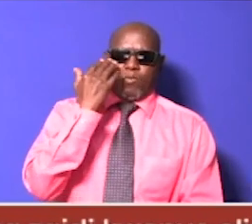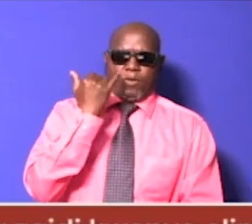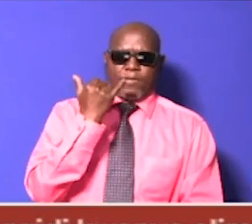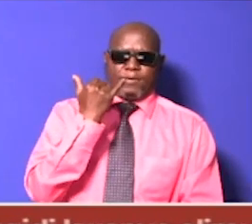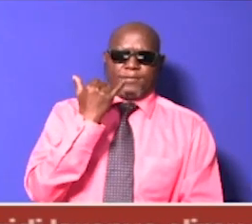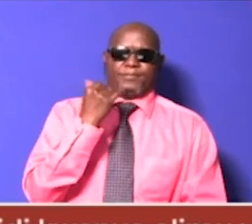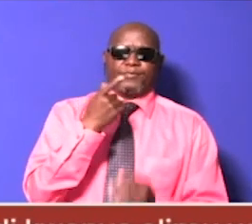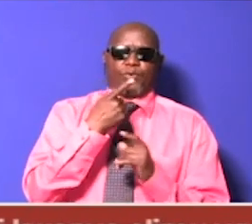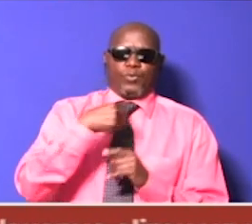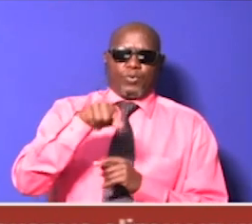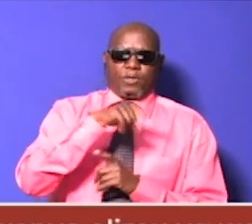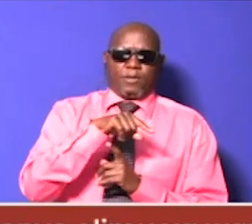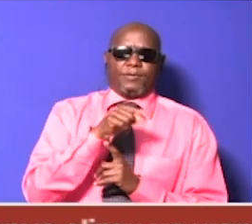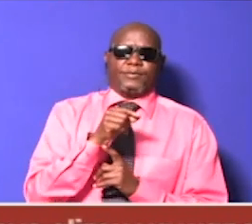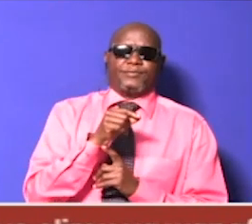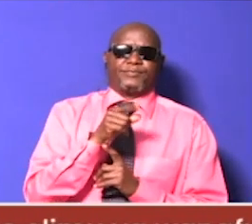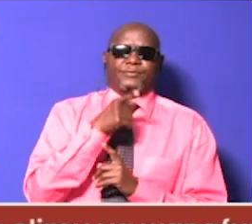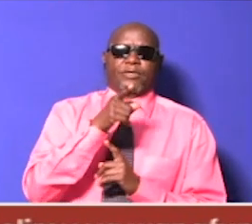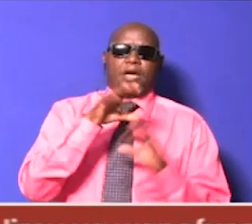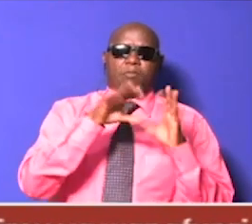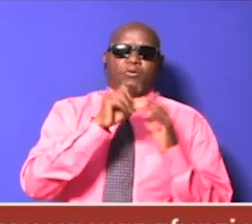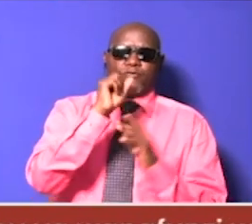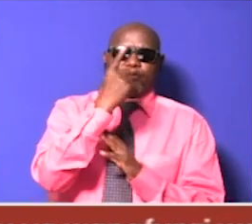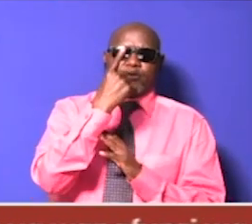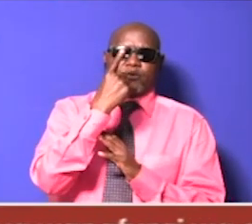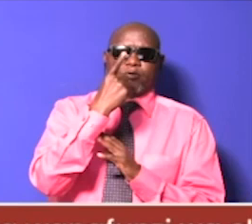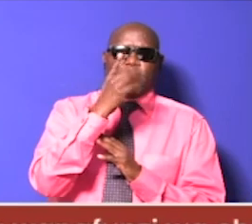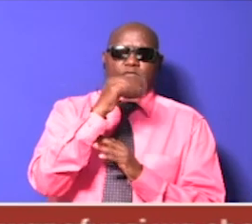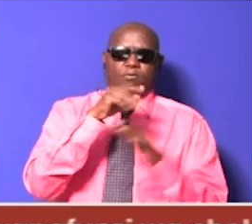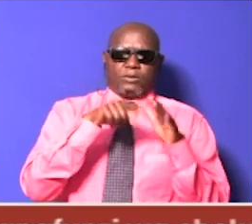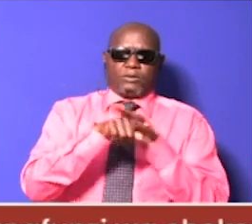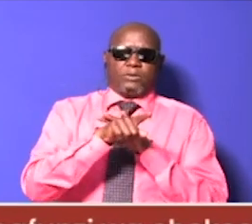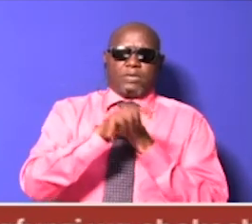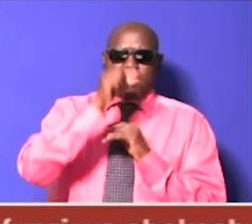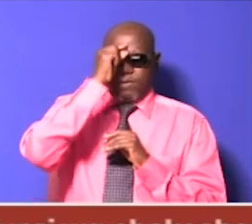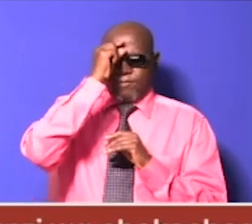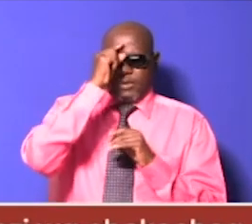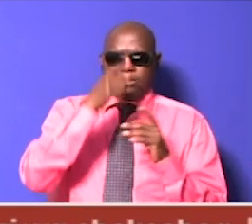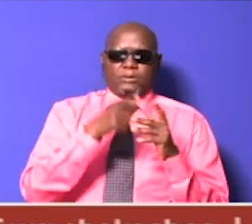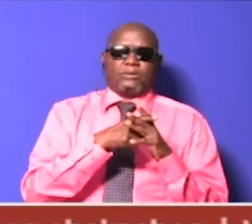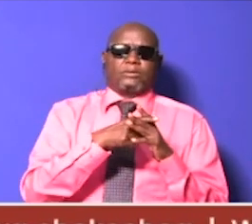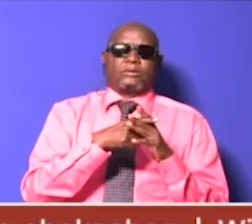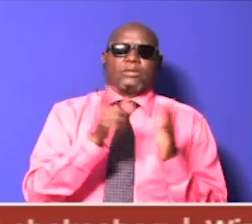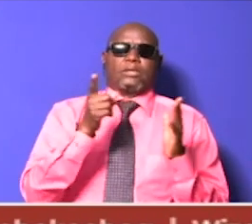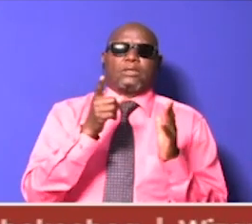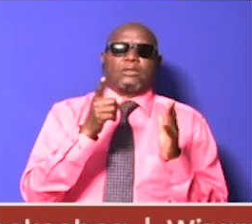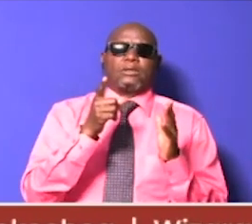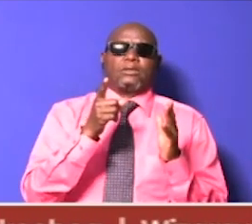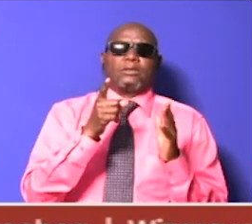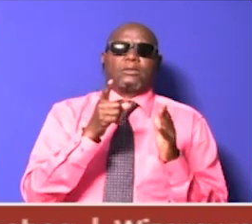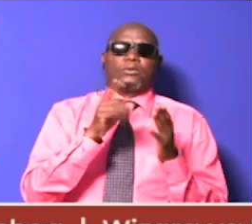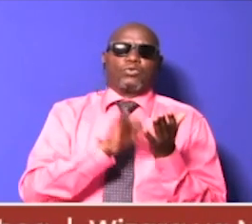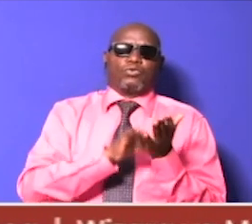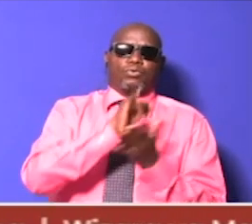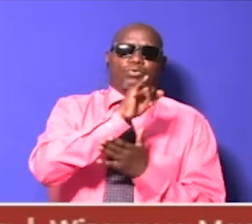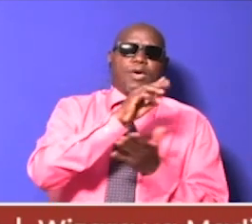sisi ni hii ni kampuni ya kwanza tangu tuingie serikali ambayo imefungua njia ya kuelekea Migori na